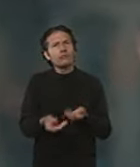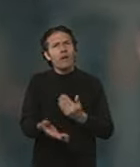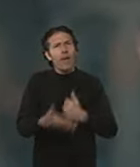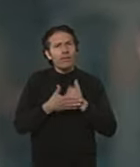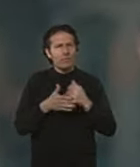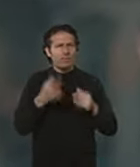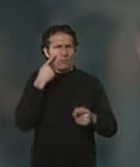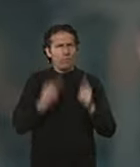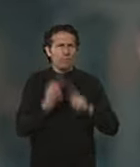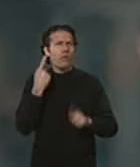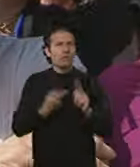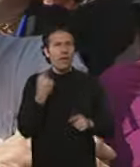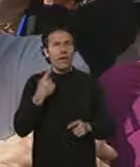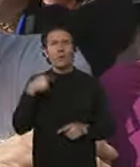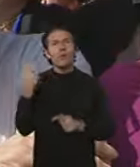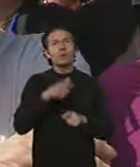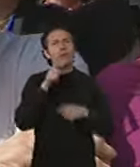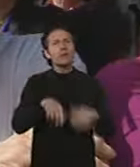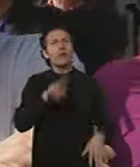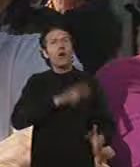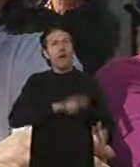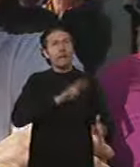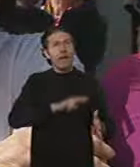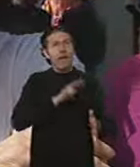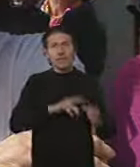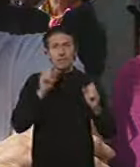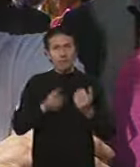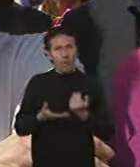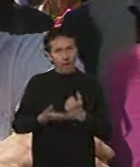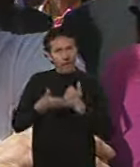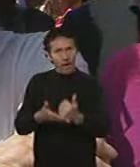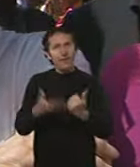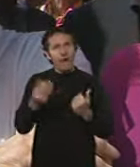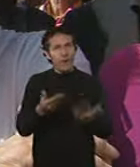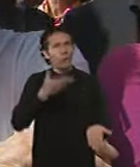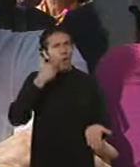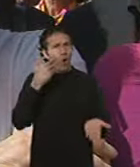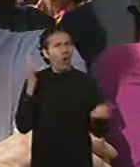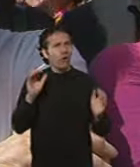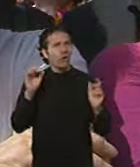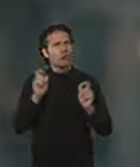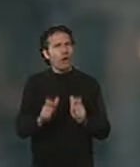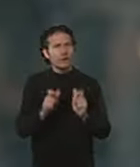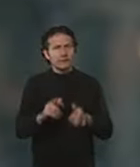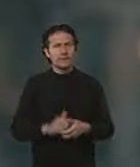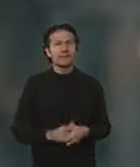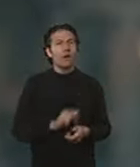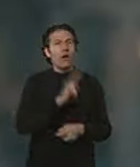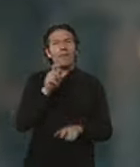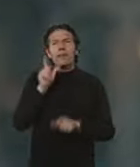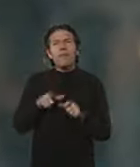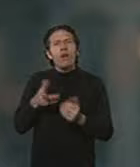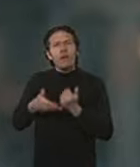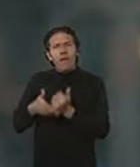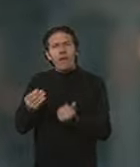important il y a tous les retraités qui peuvent aider leurs enfants et tant mieux et à ceux qui ne peuvent